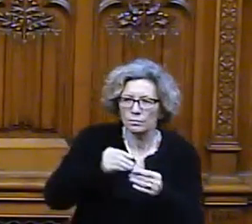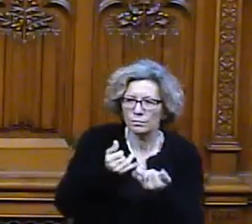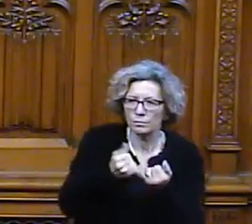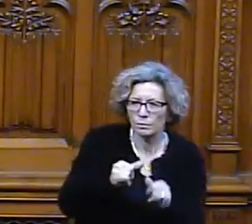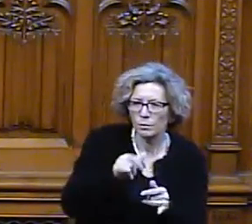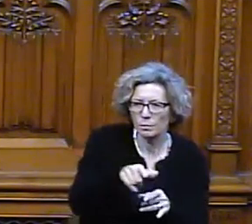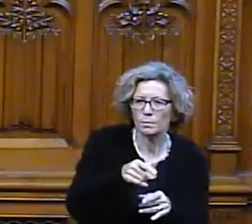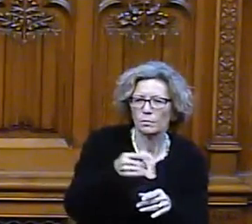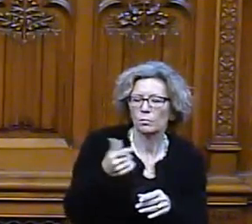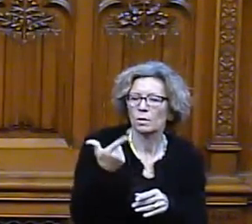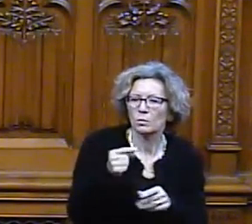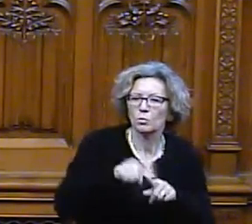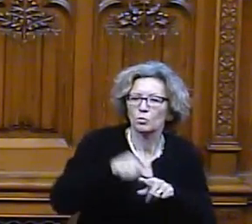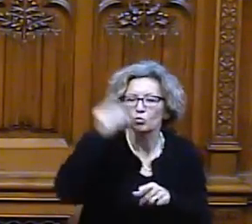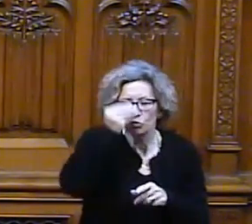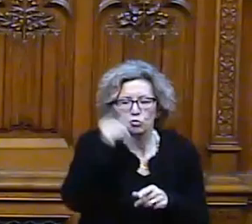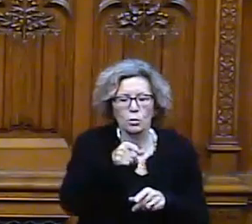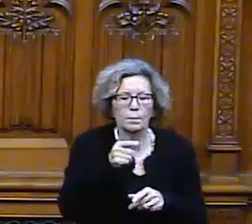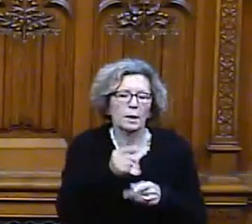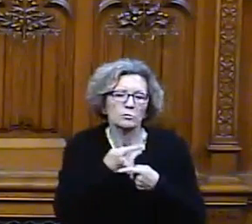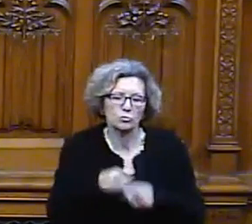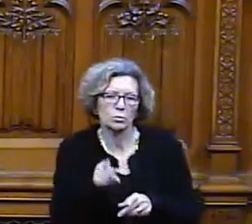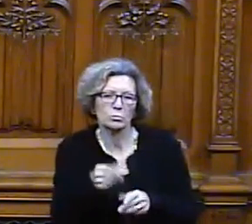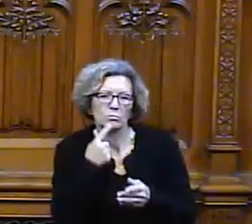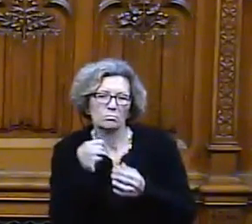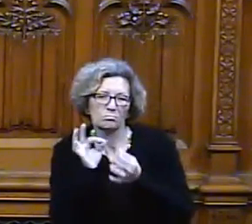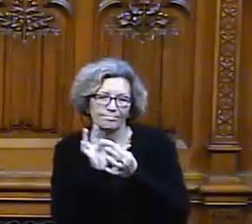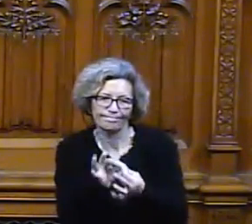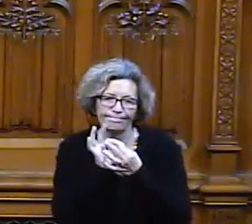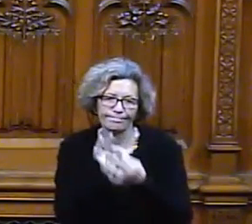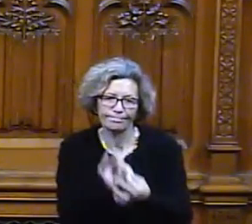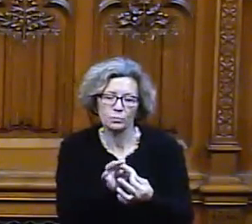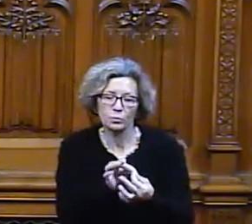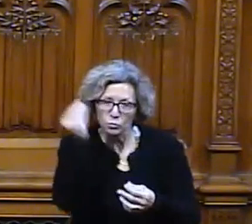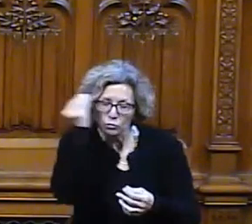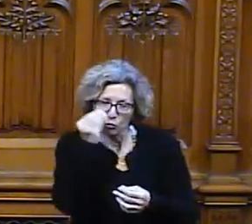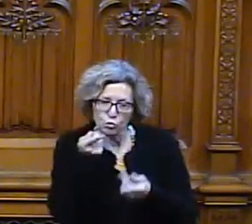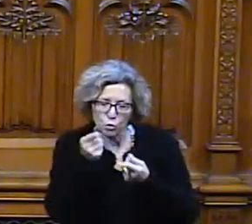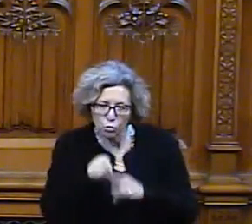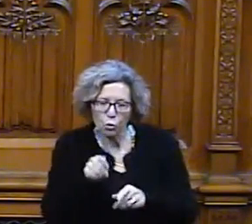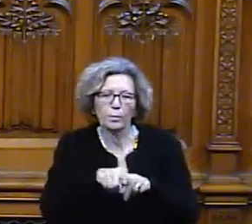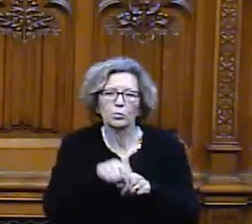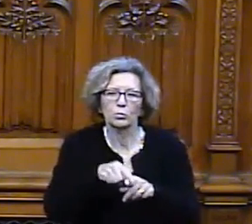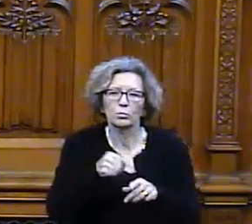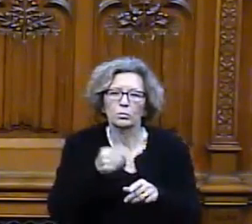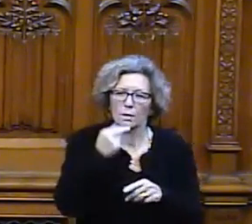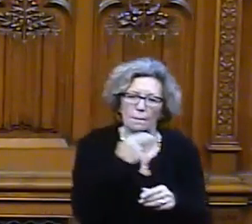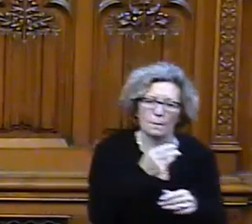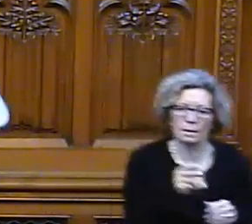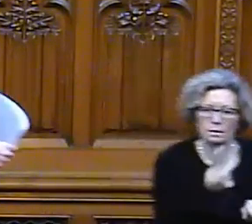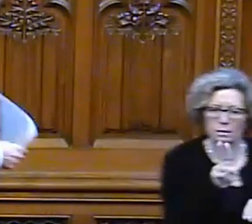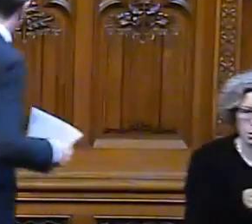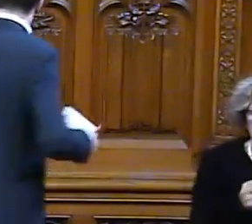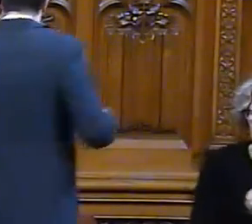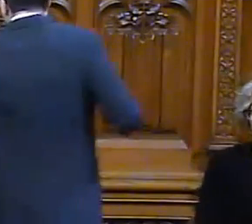Eltern und Schüler bei der Entscheidung in Bezug auf den Schultyp und die Nachmittagsbetreuung aus.